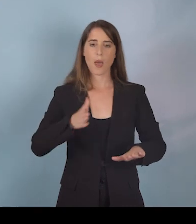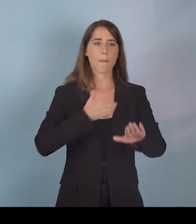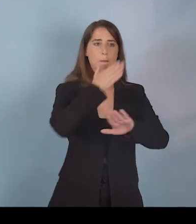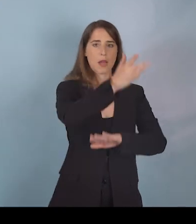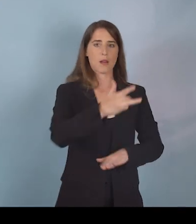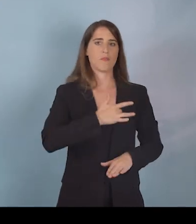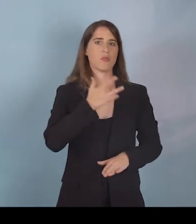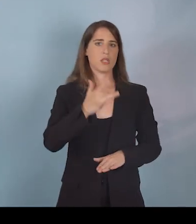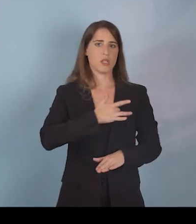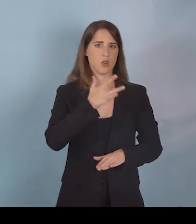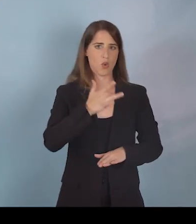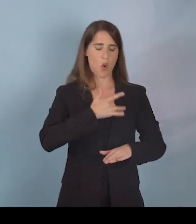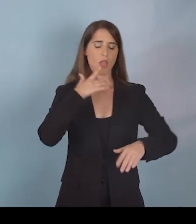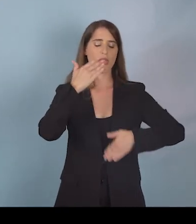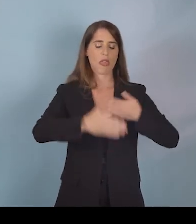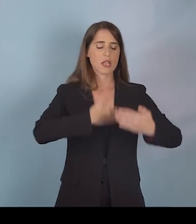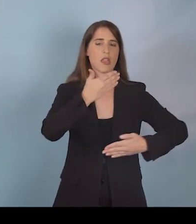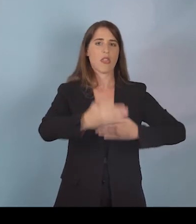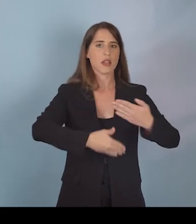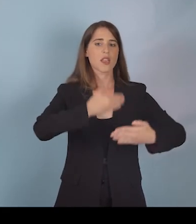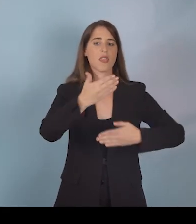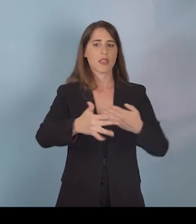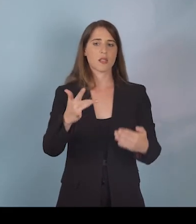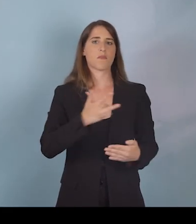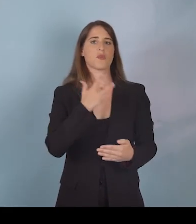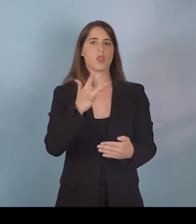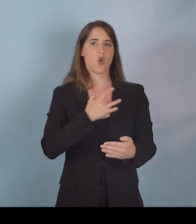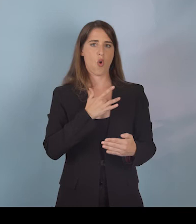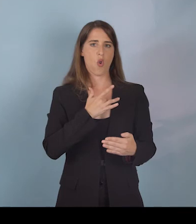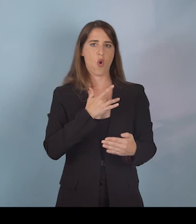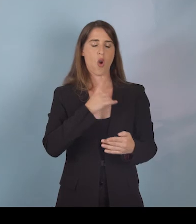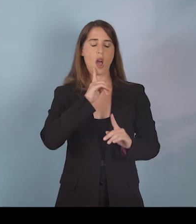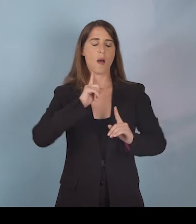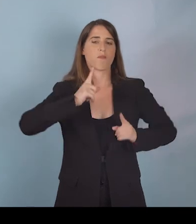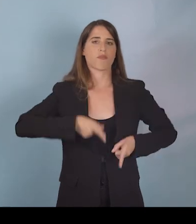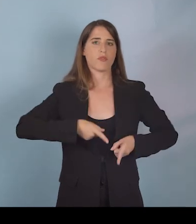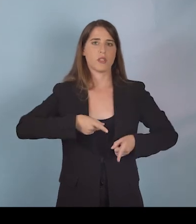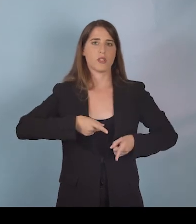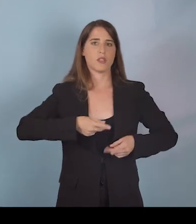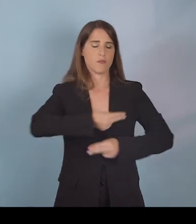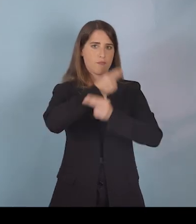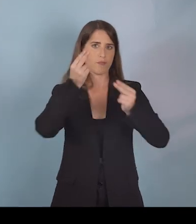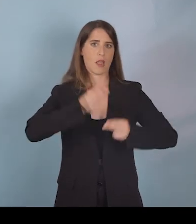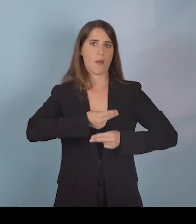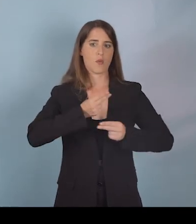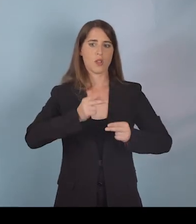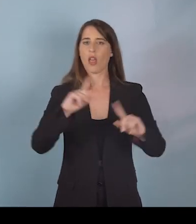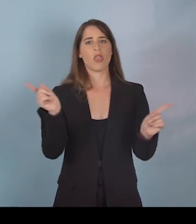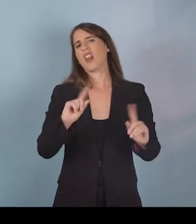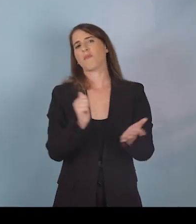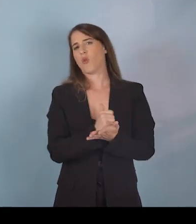συνήθως πηγαίνουν τα παιδιά σε ψυχολόγους μέσα από διαδικασίες και μέσα από διαδικασίες να καταλήξουν